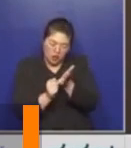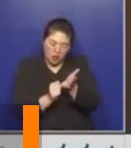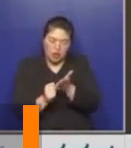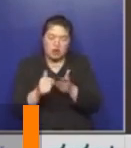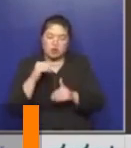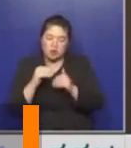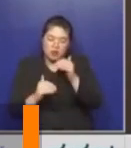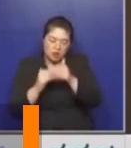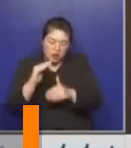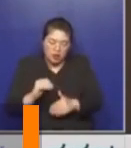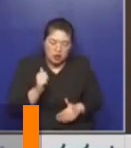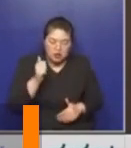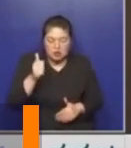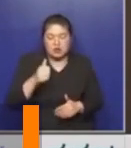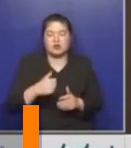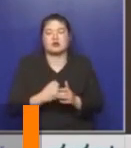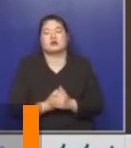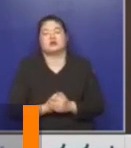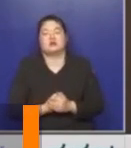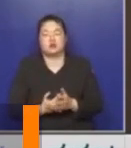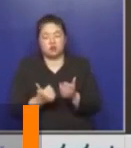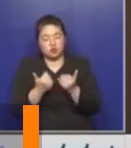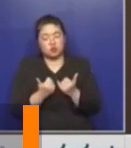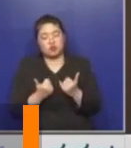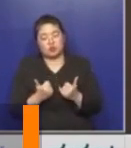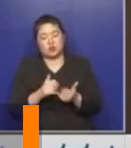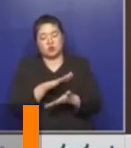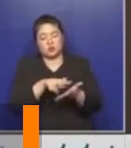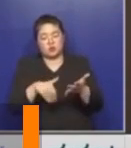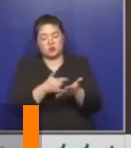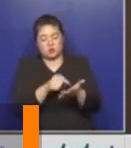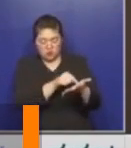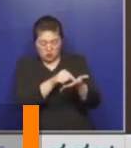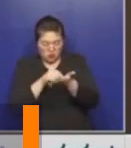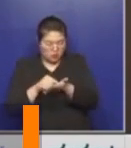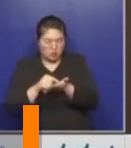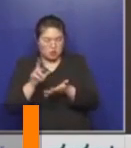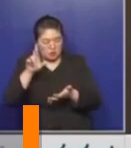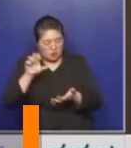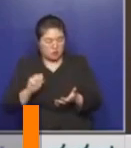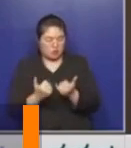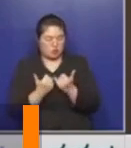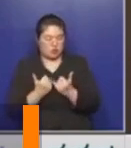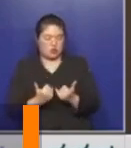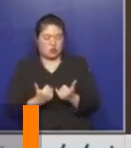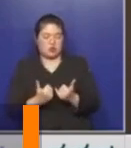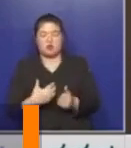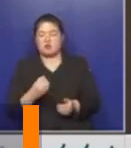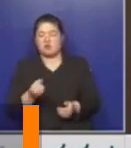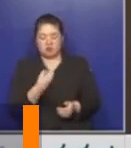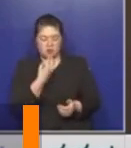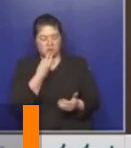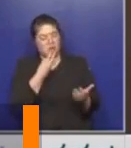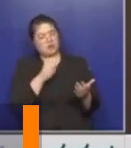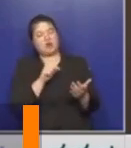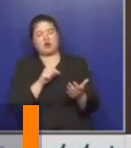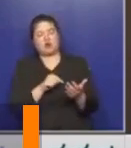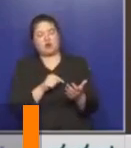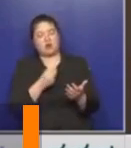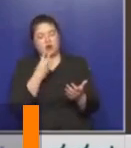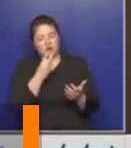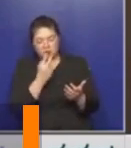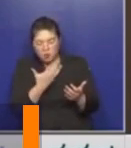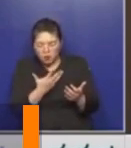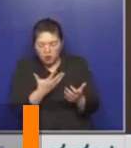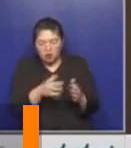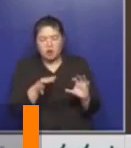ปฏิรูปที่ท่านเอามาเสนอต่อสภาผมไม่เห็นหัวข้อเสนอแนะหรือคำ